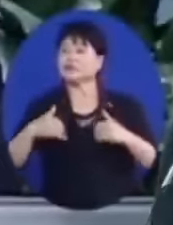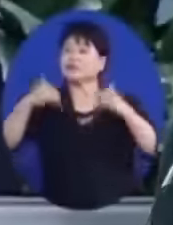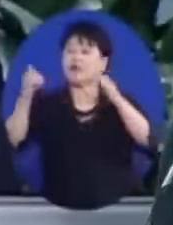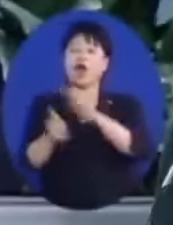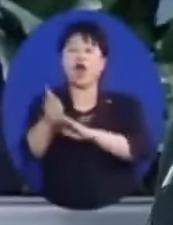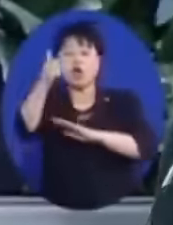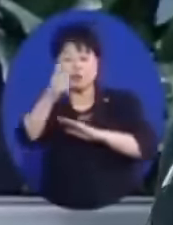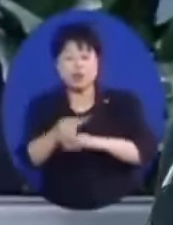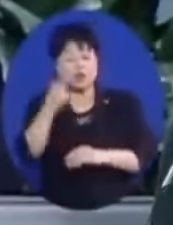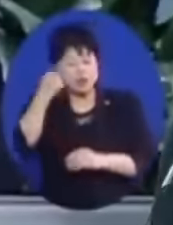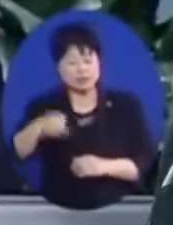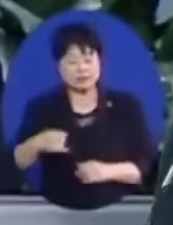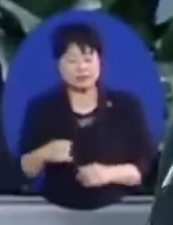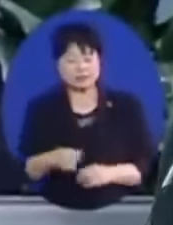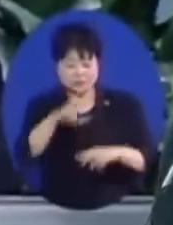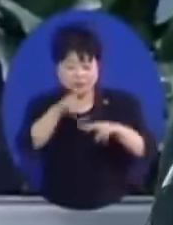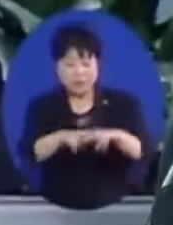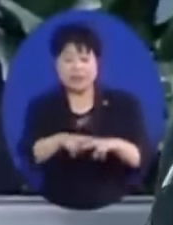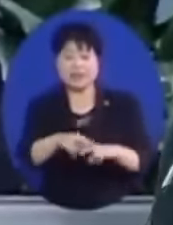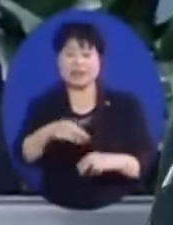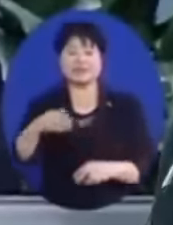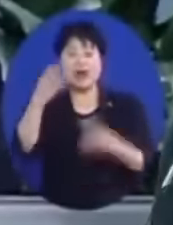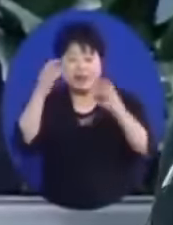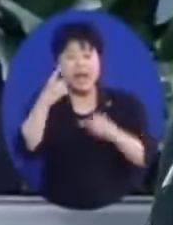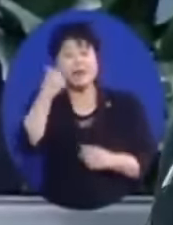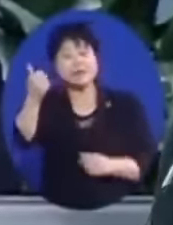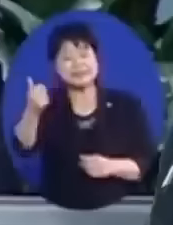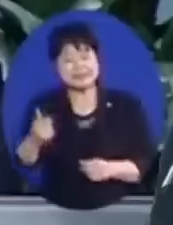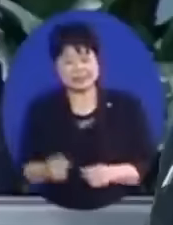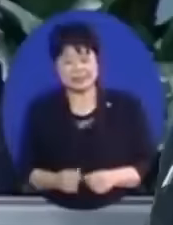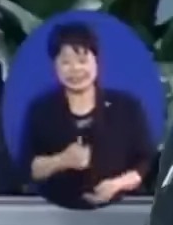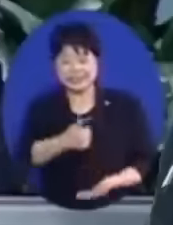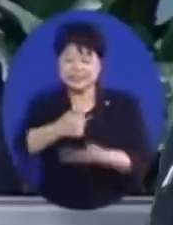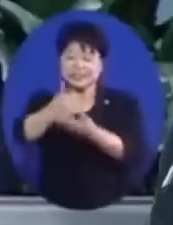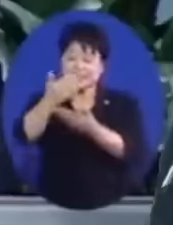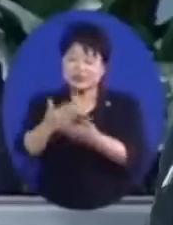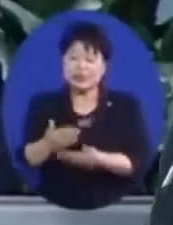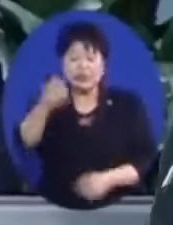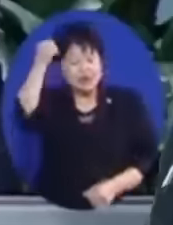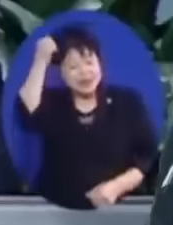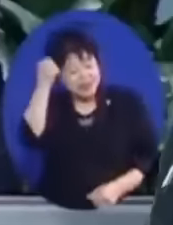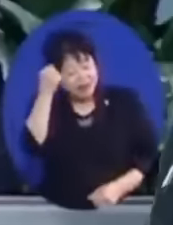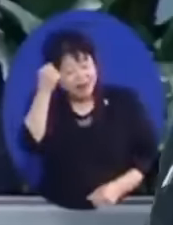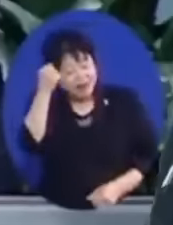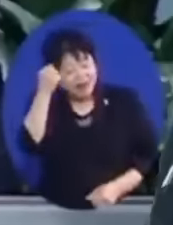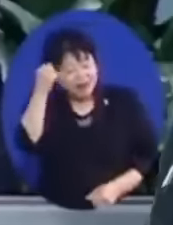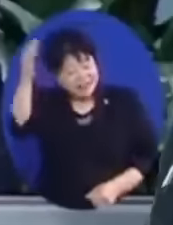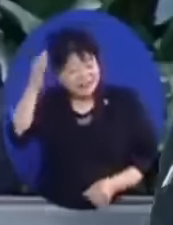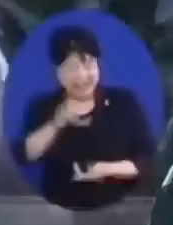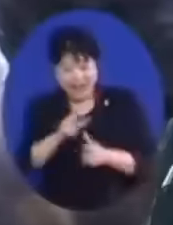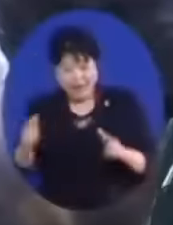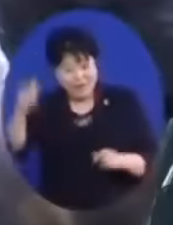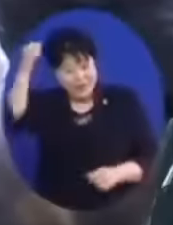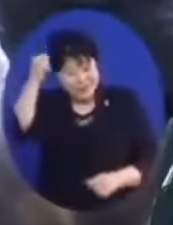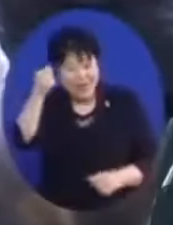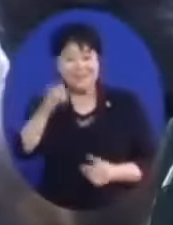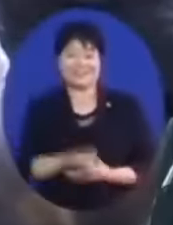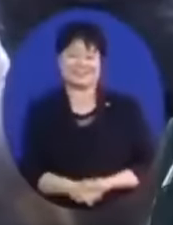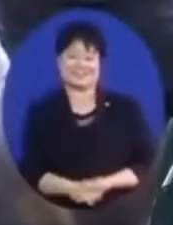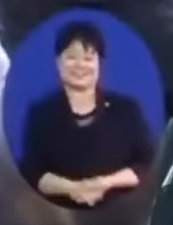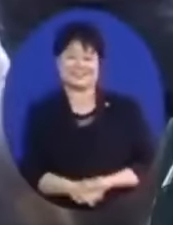출세해서 훌륭한 자리에 올라가서도 어릴 때 그 아버지의 그 칭찬 한마디가 결코 잊어지지 않는다고 말하는